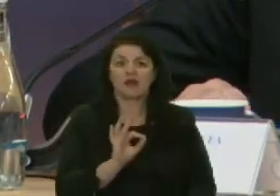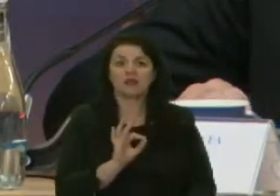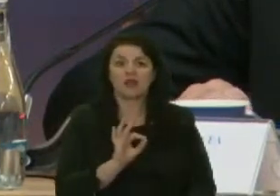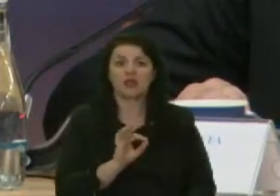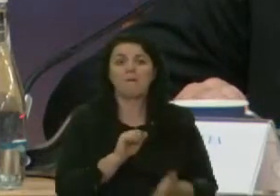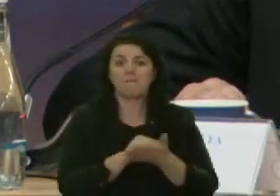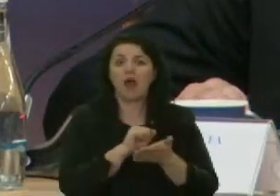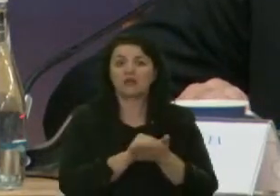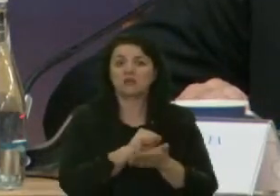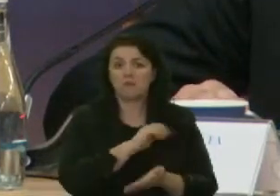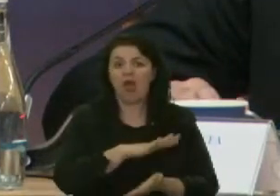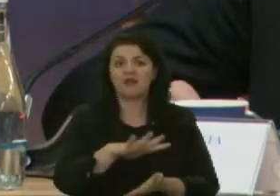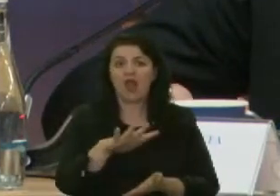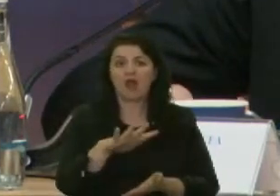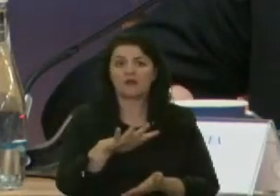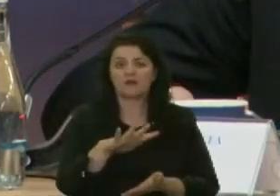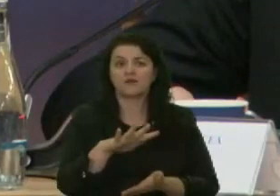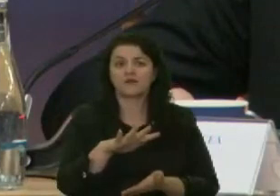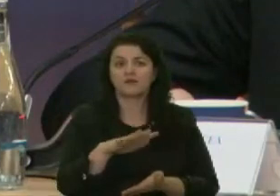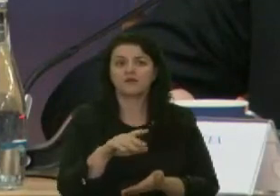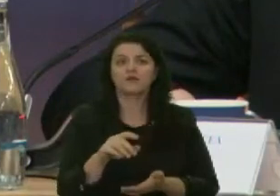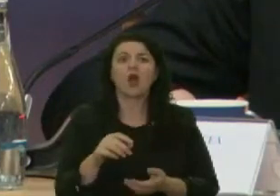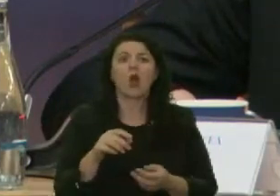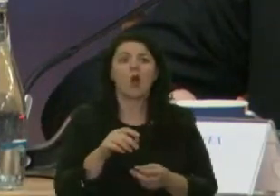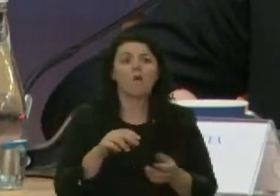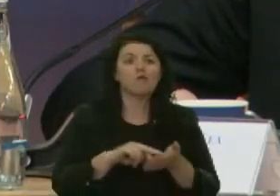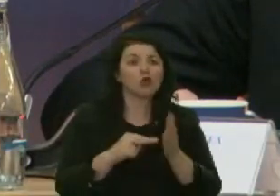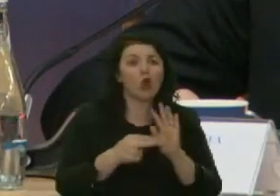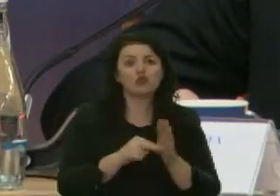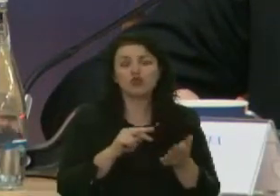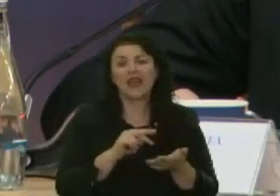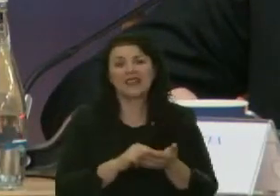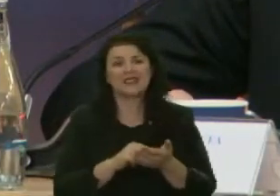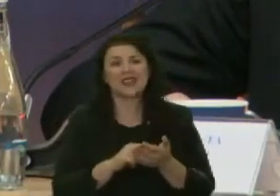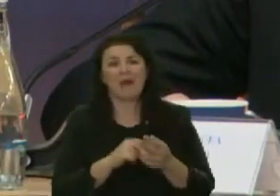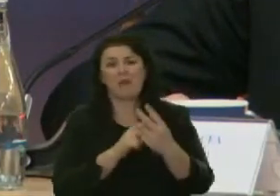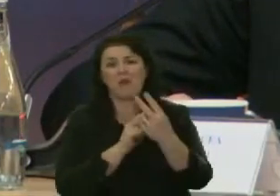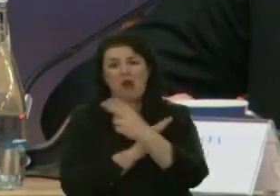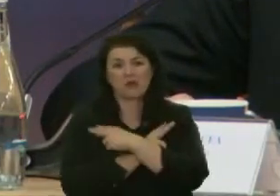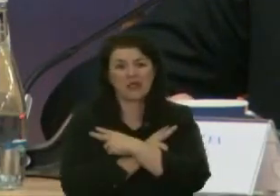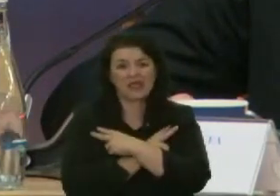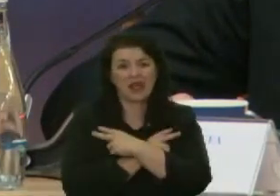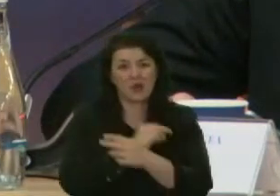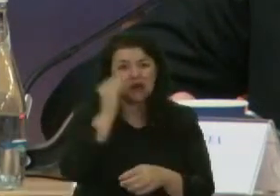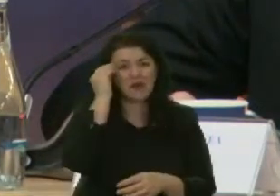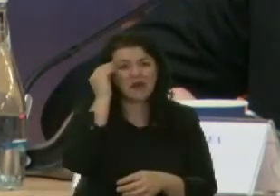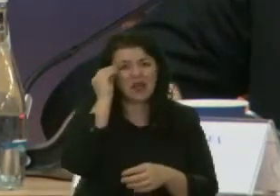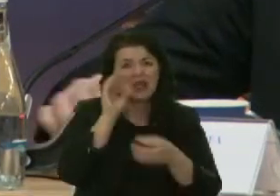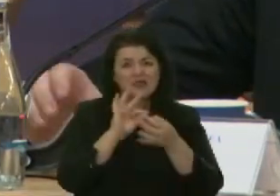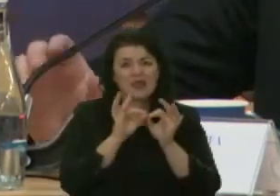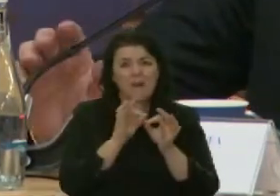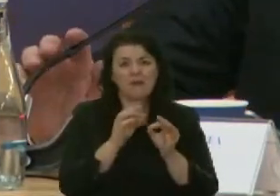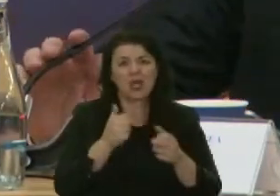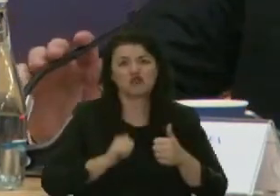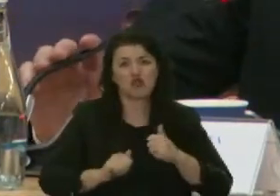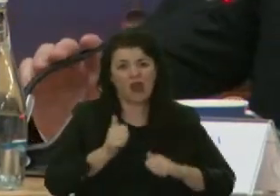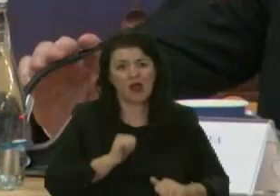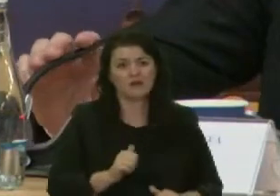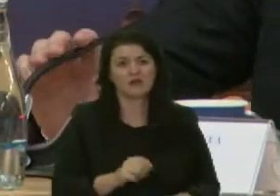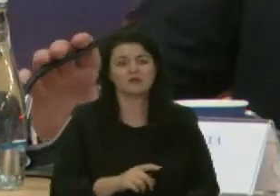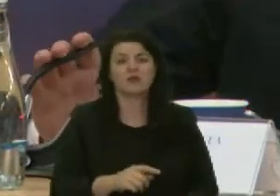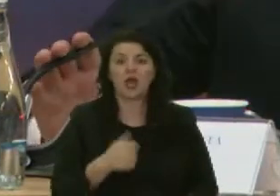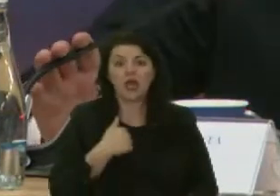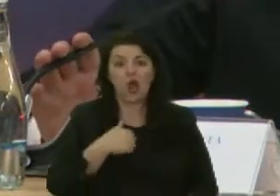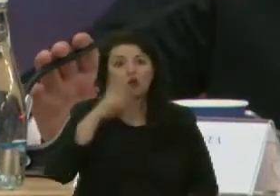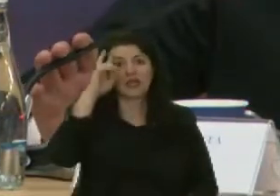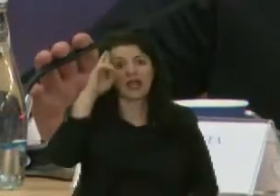m media de de ea repet un proces de înmormântare a unei amintiri care înseamnă jelanie bun Dacă aveți alte păreri eu vi